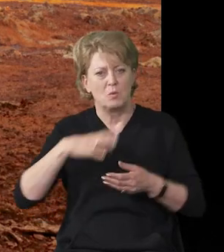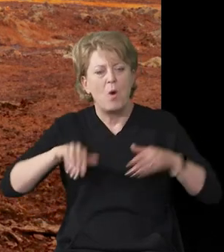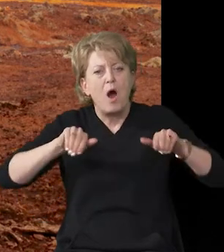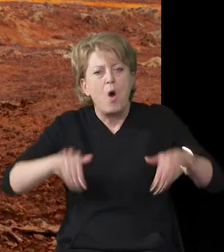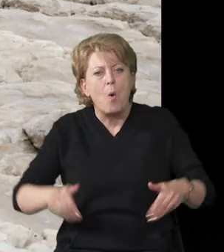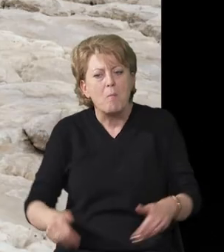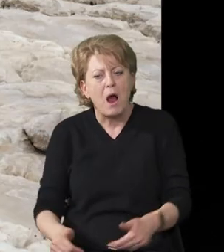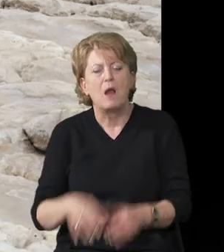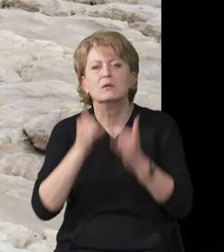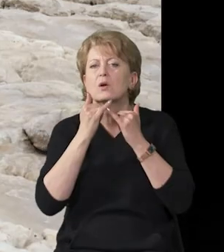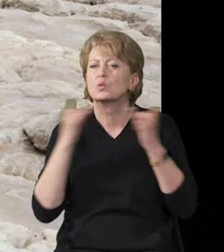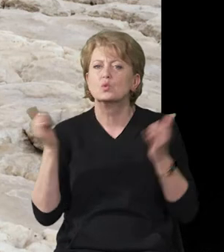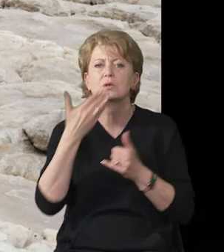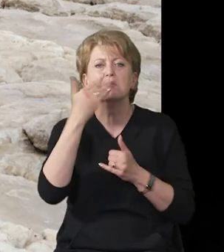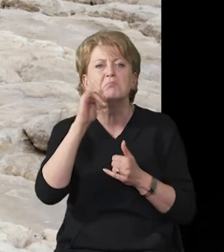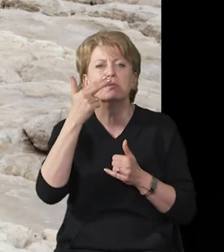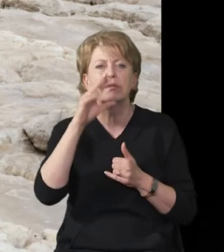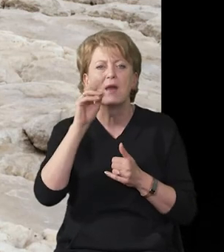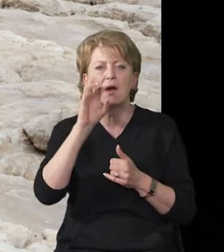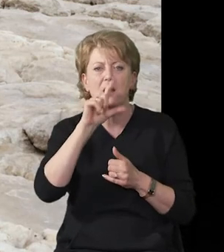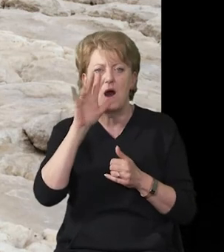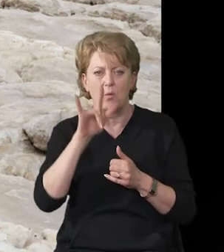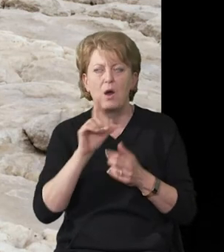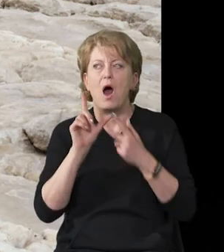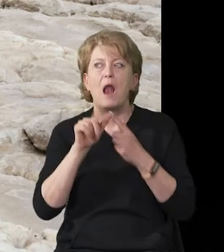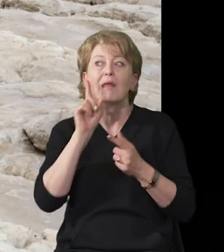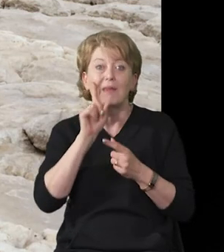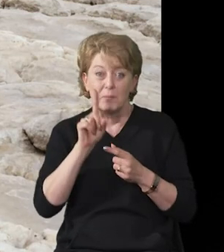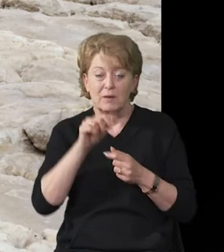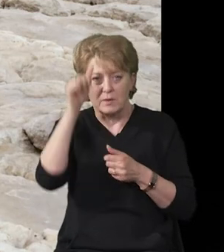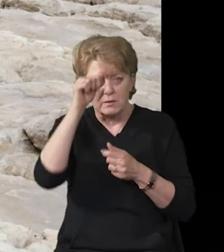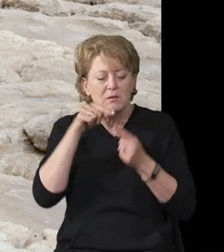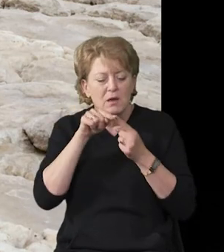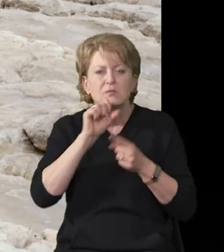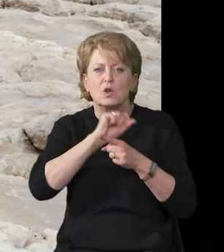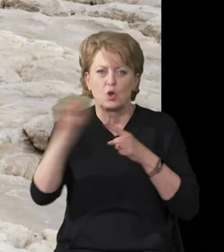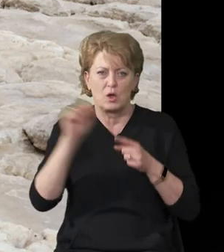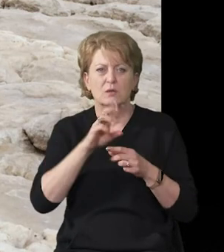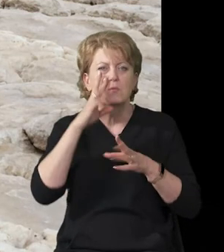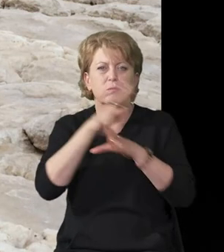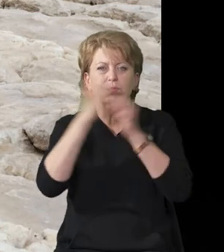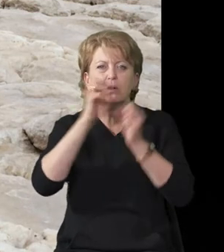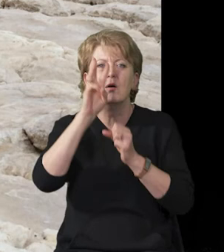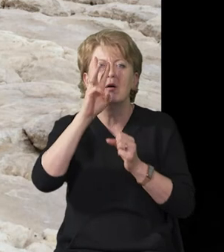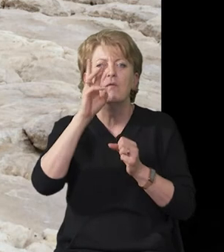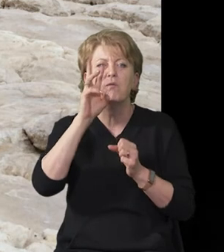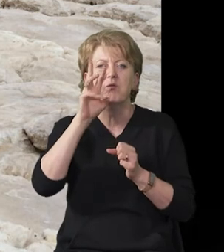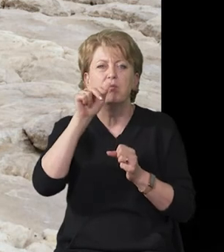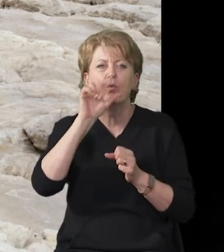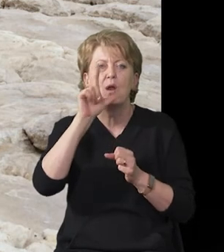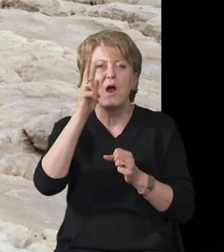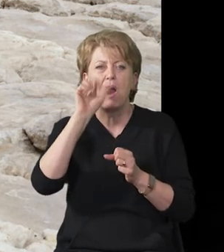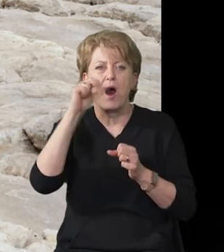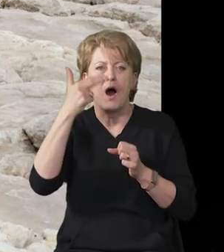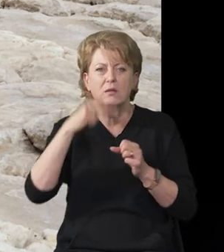różne minerały, ale Dalol to jest wulkan. On jest klasyfikowany jako tak zwany mar, gdzie okresowo woda